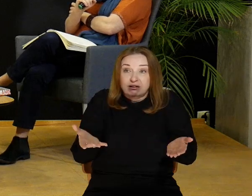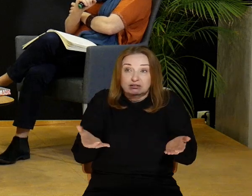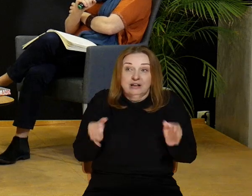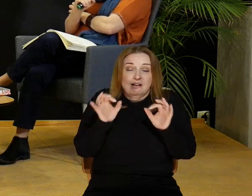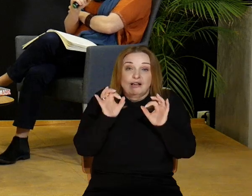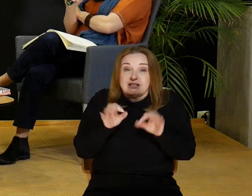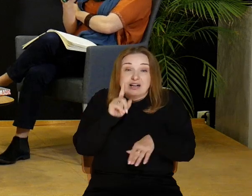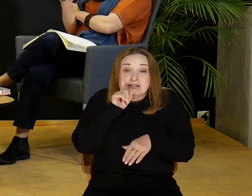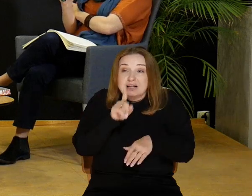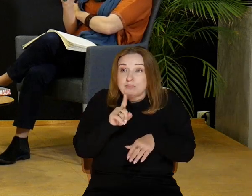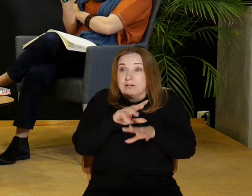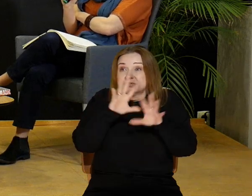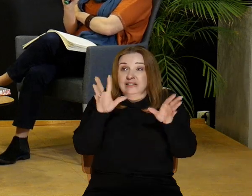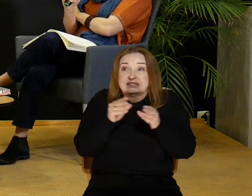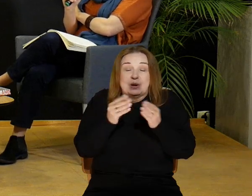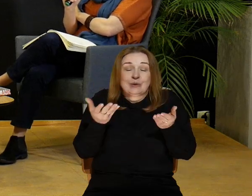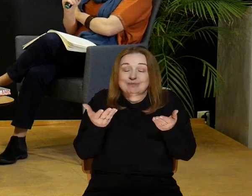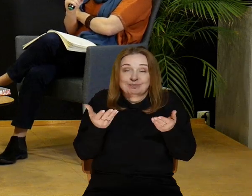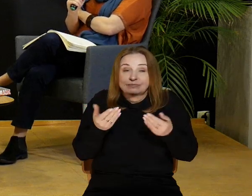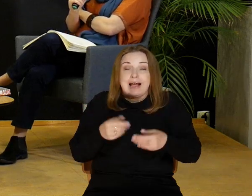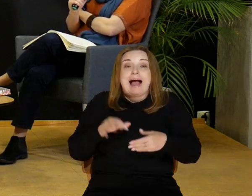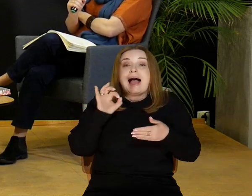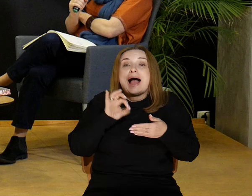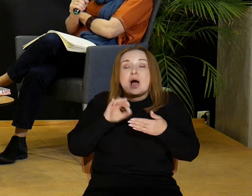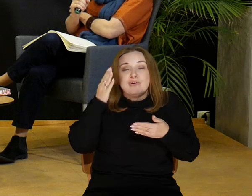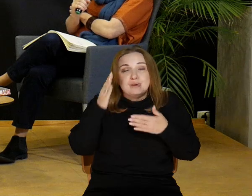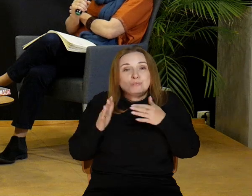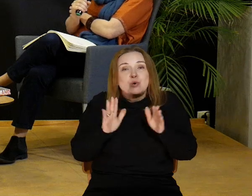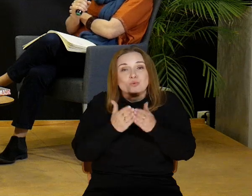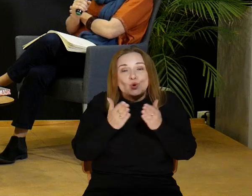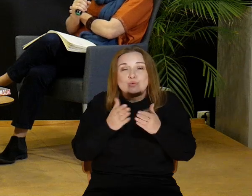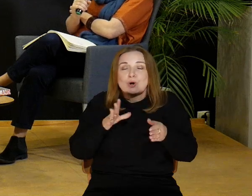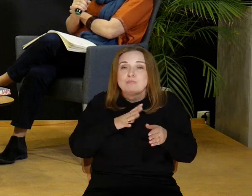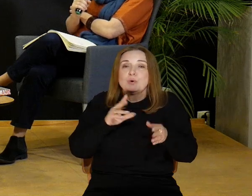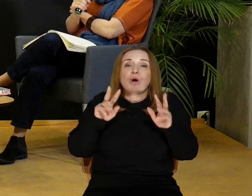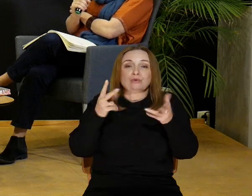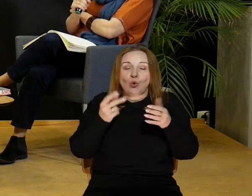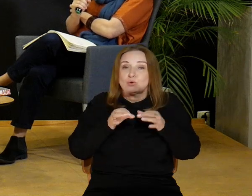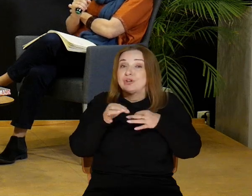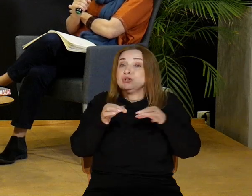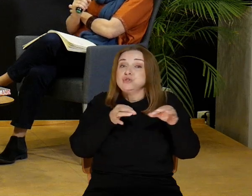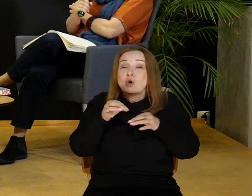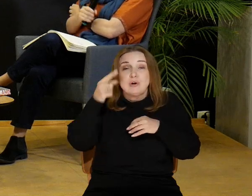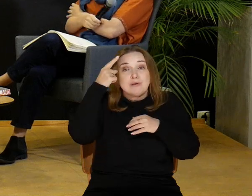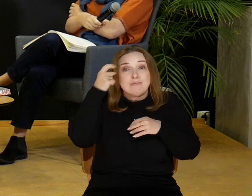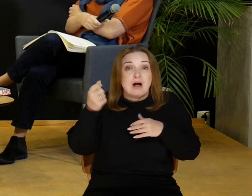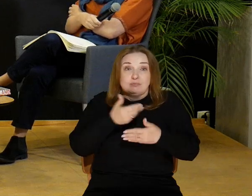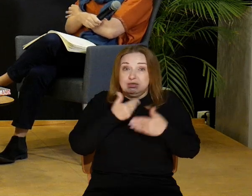aż... Ale jak... jednak ta książka wypłynęła z takiego poczucia, że jest to historia nieupamiętniona. No bo ja ją chciałam